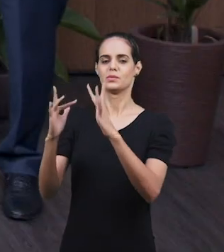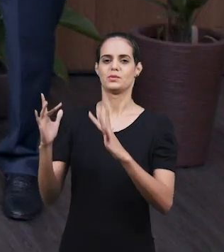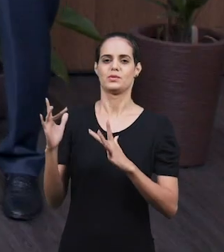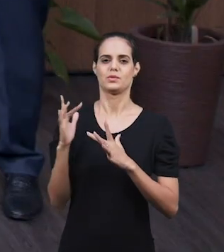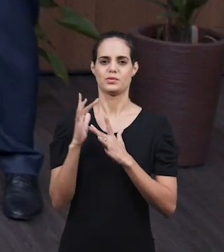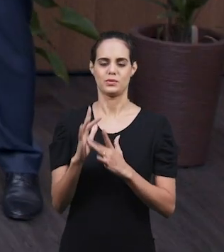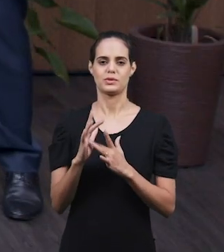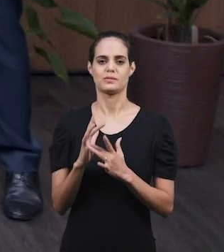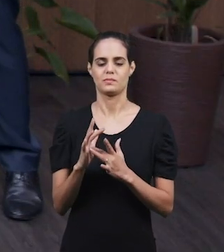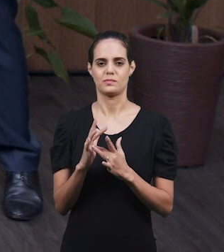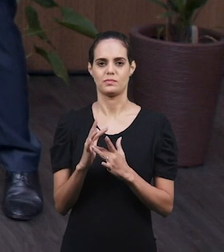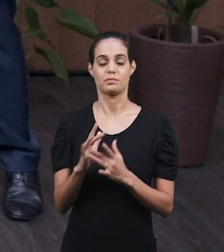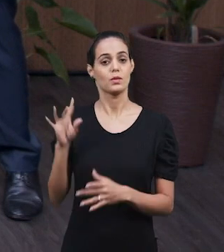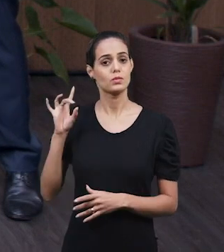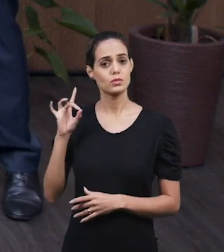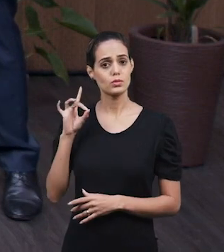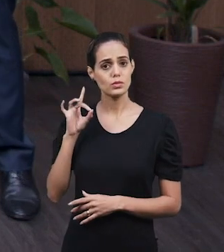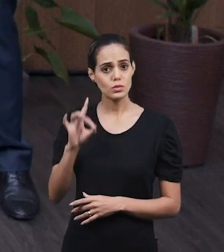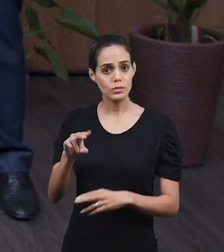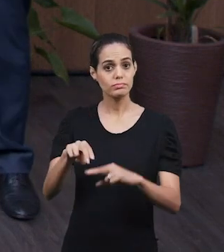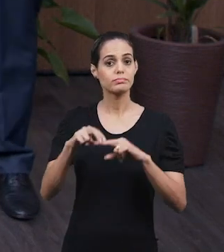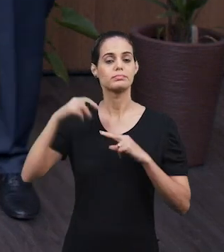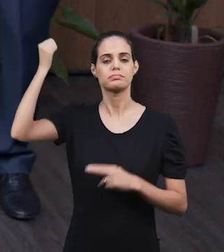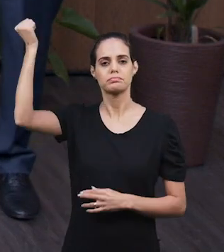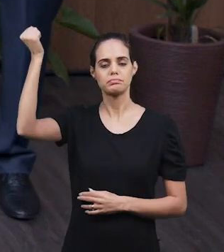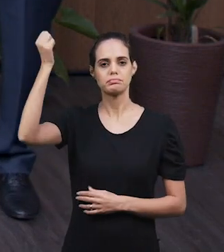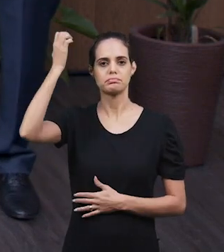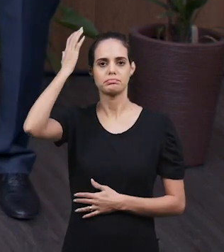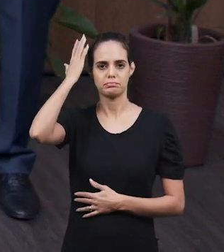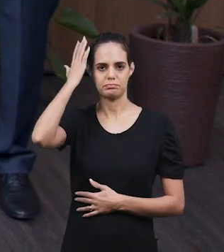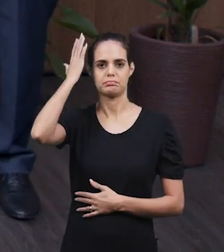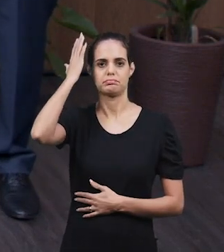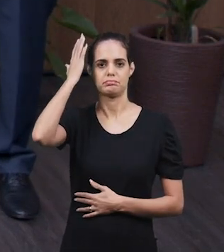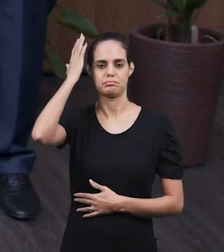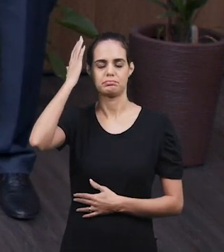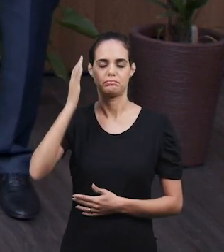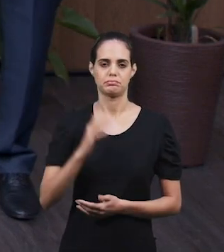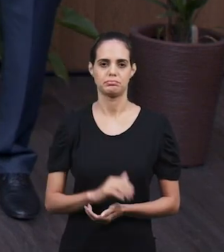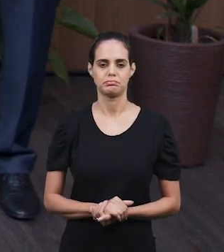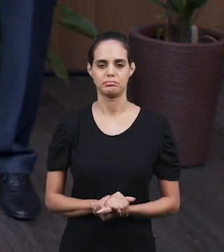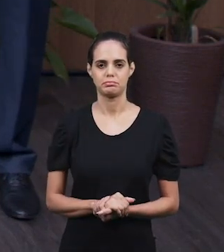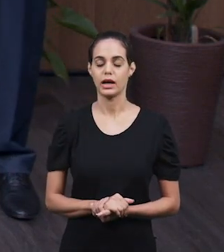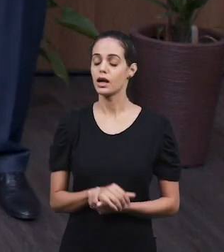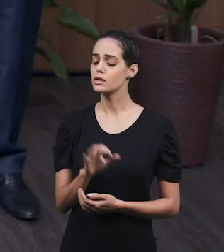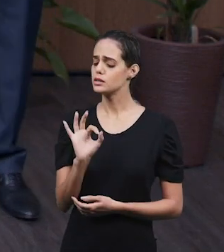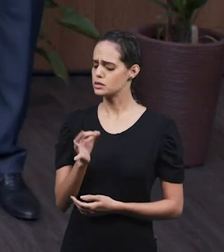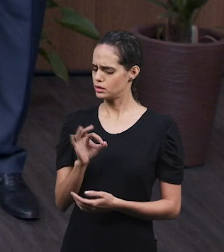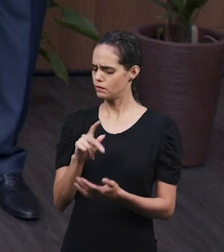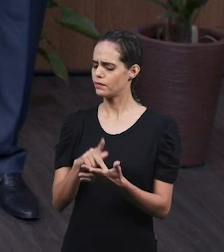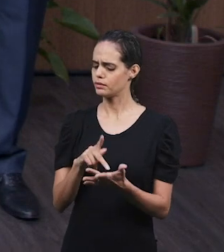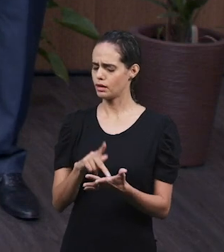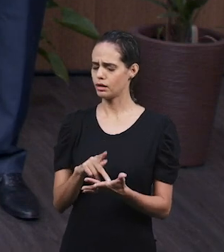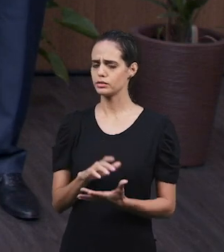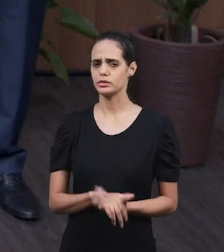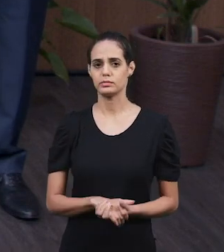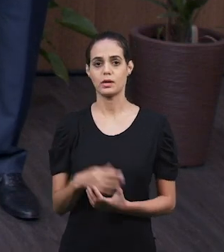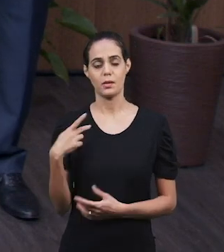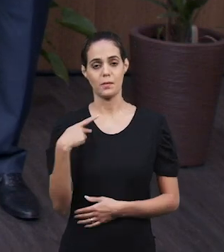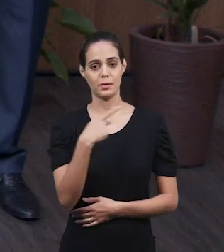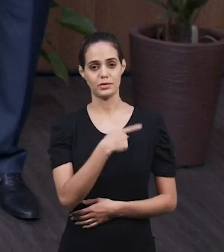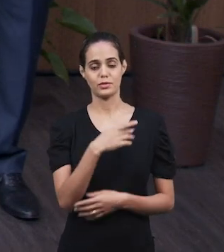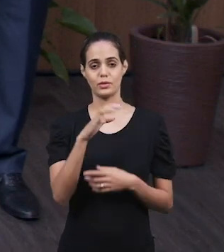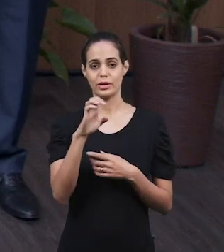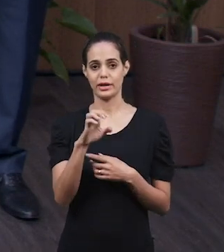Seigneur Jésus, et que seulement par révélation, exactement, tel comme a